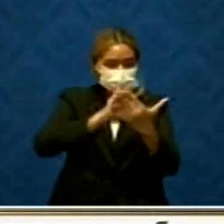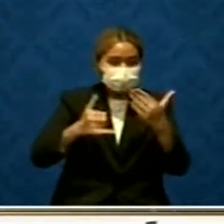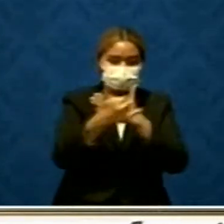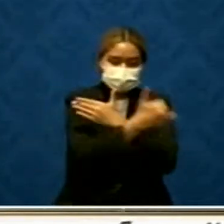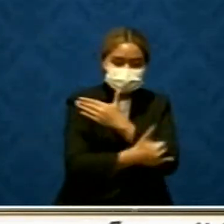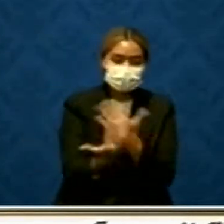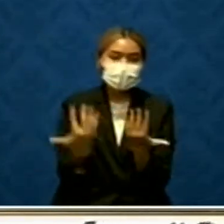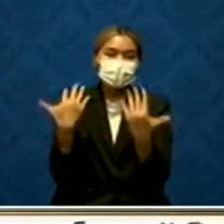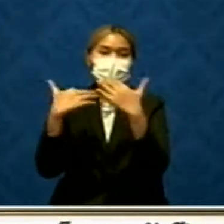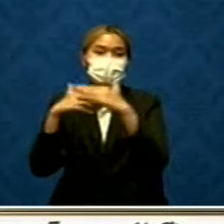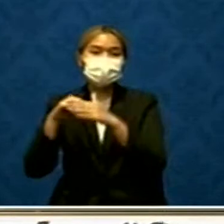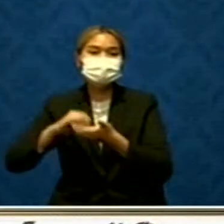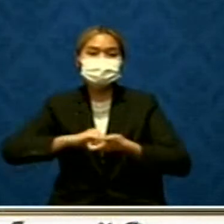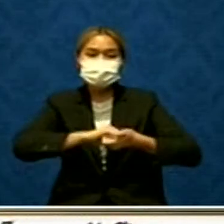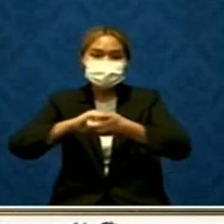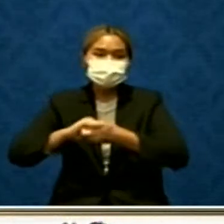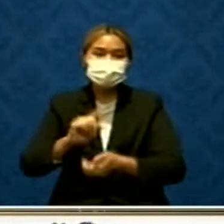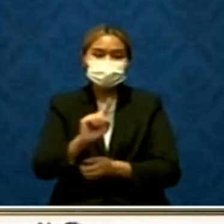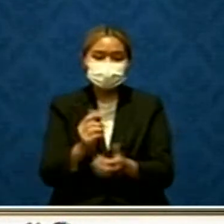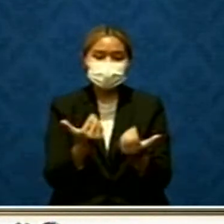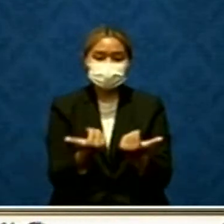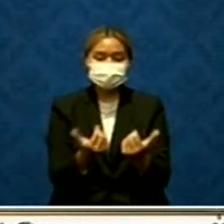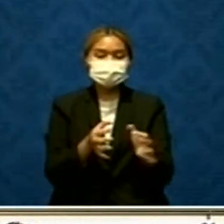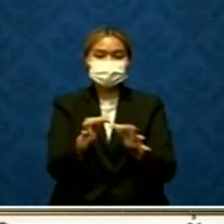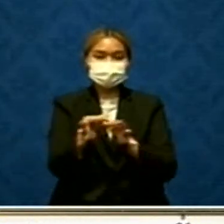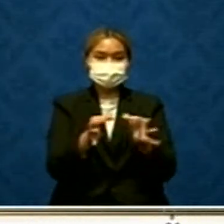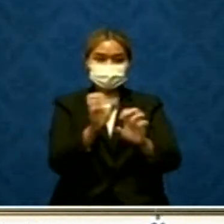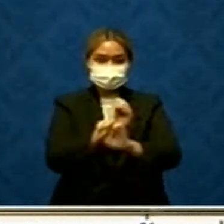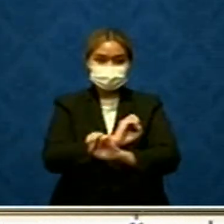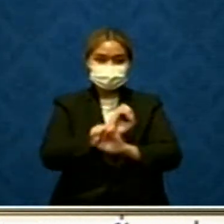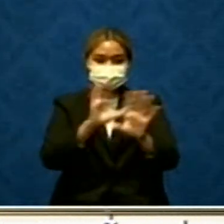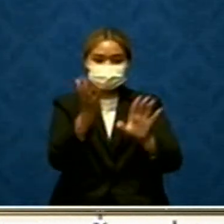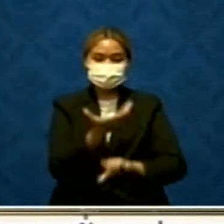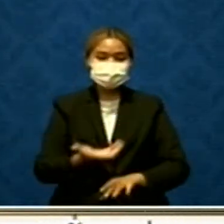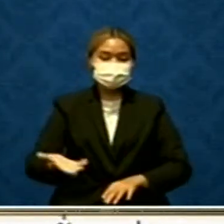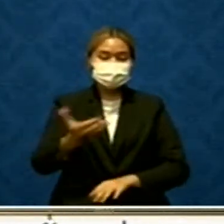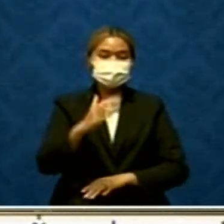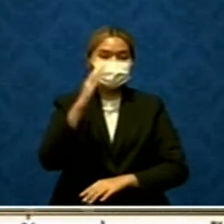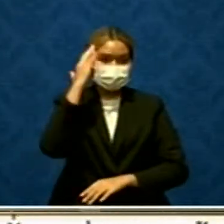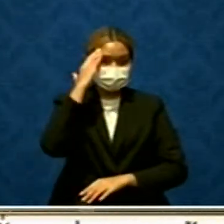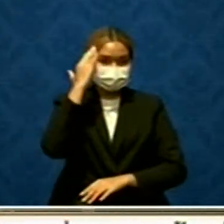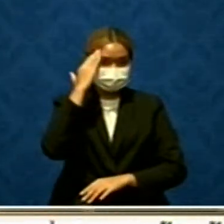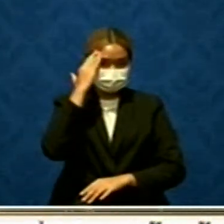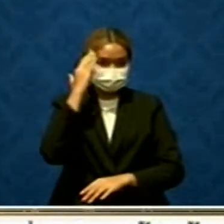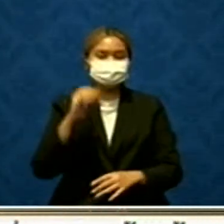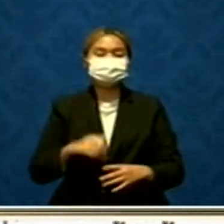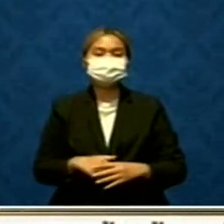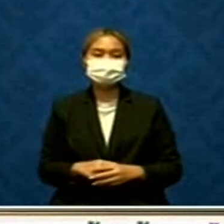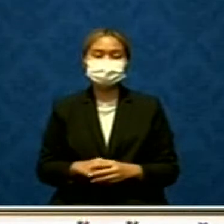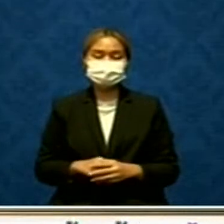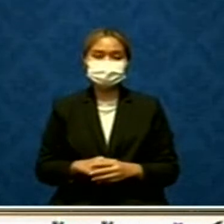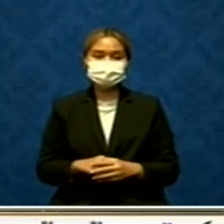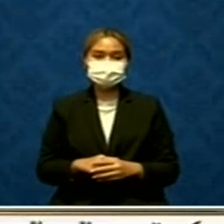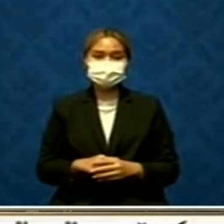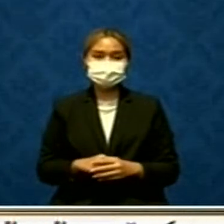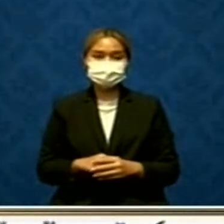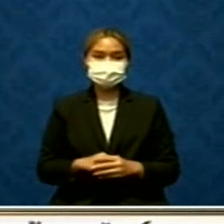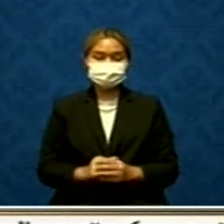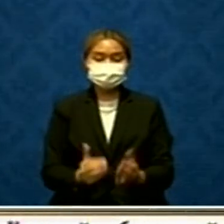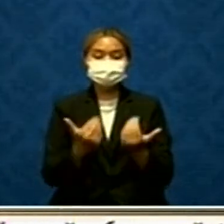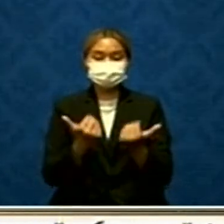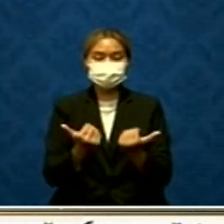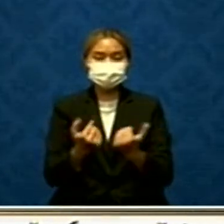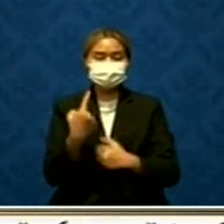ป็นเรื่องที่ต้องเรียนให้กับท่านสภานะครับผ่านไปยังท่านสมาชิกนะครับซึ่งทั้งหมดก็คงเป็น